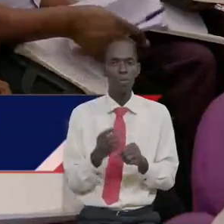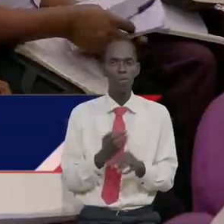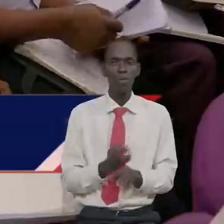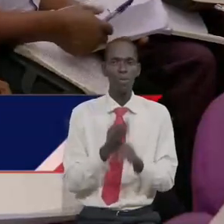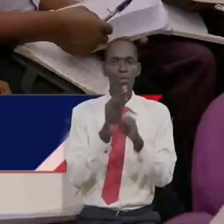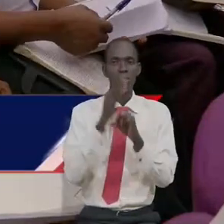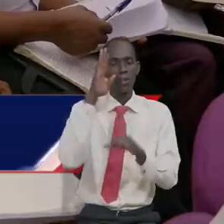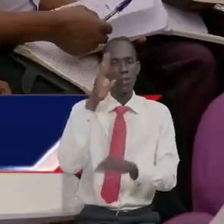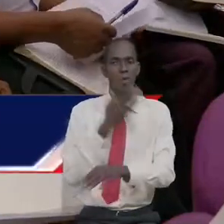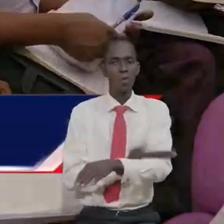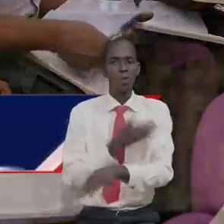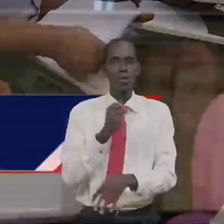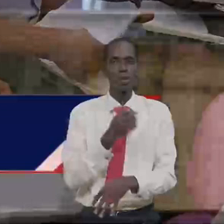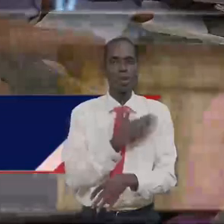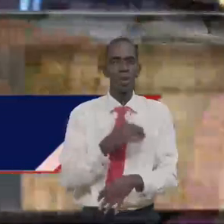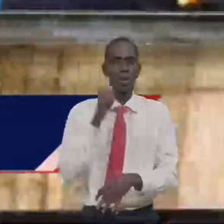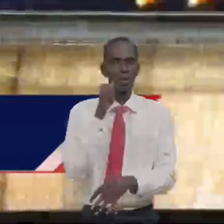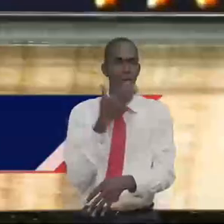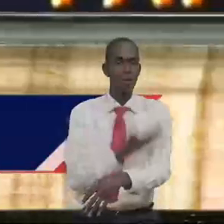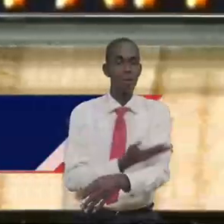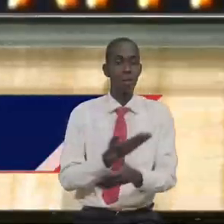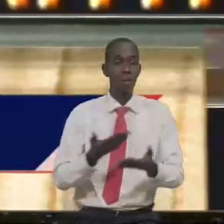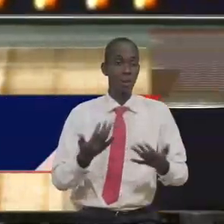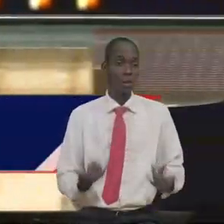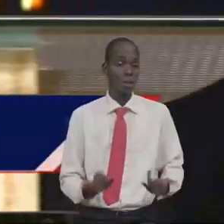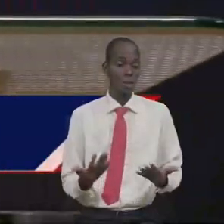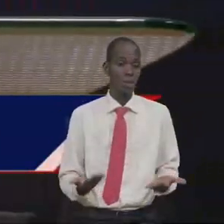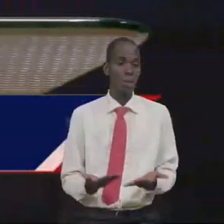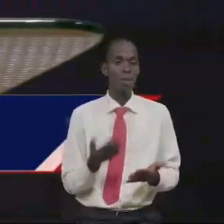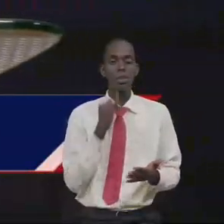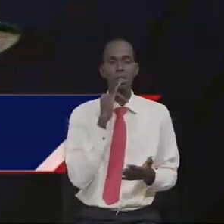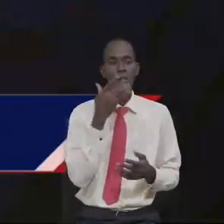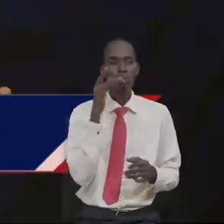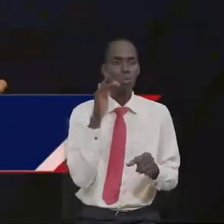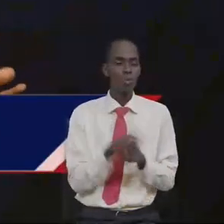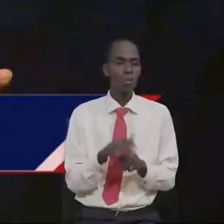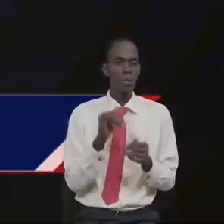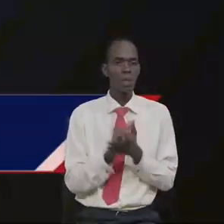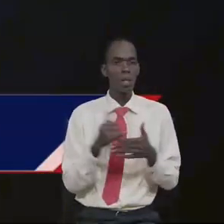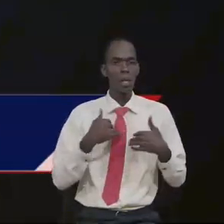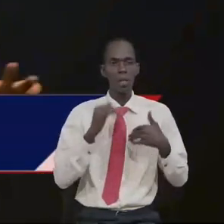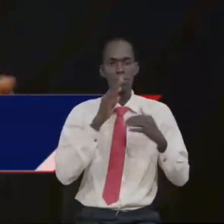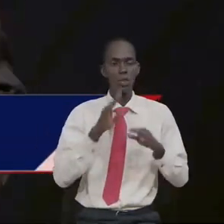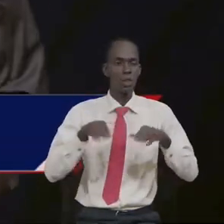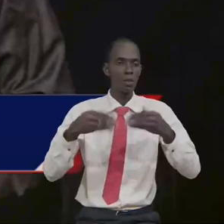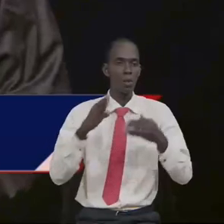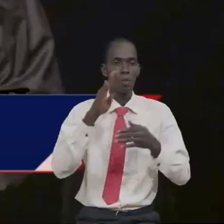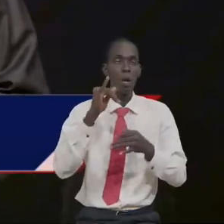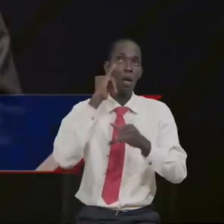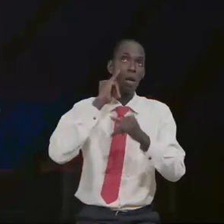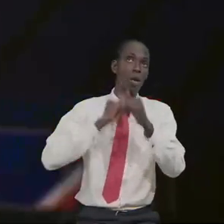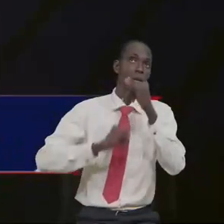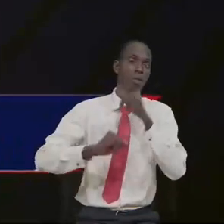la promesse pour les fils et les filles fidèles. Voici la promesse qui a été donnée par